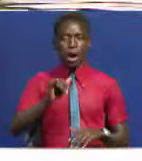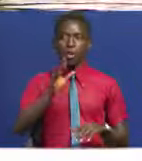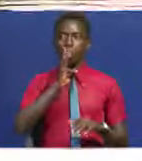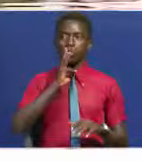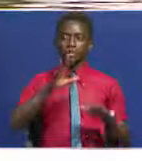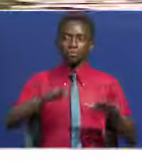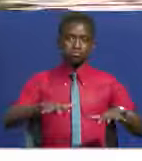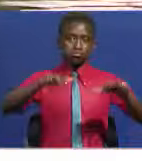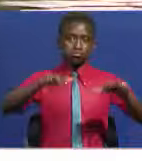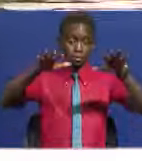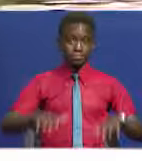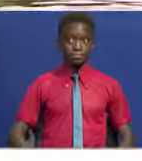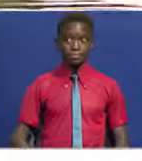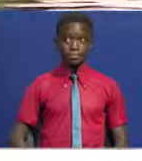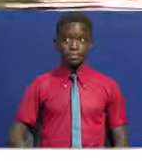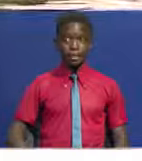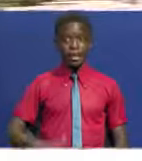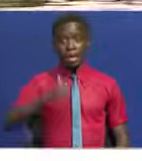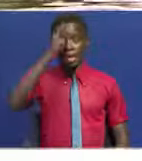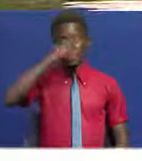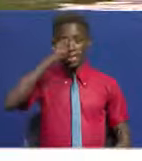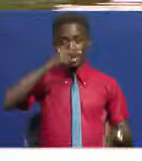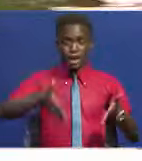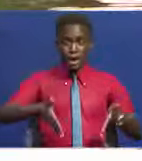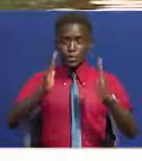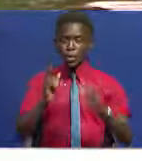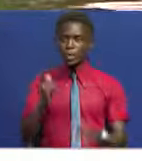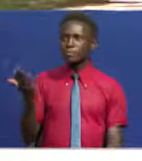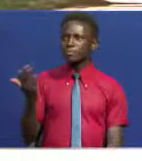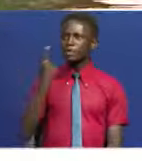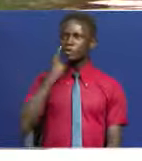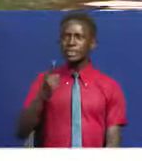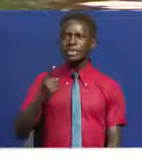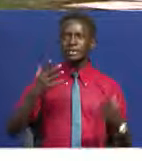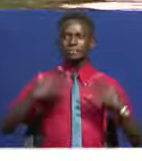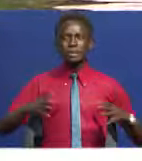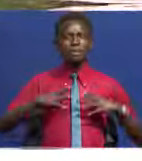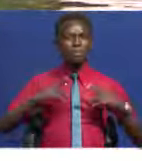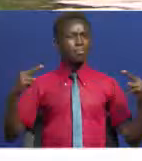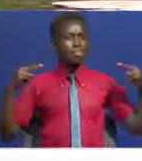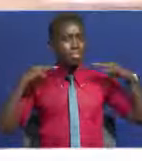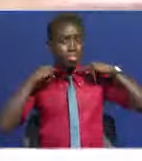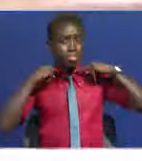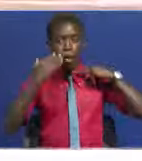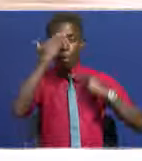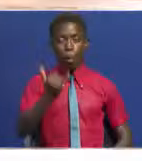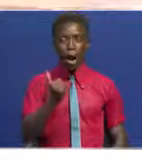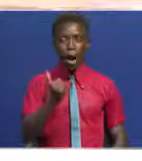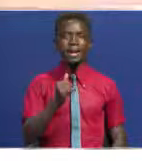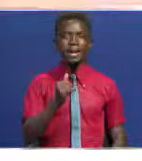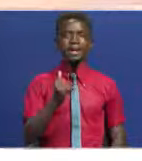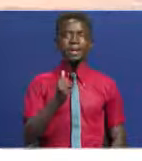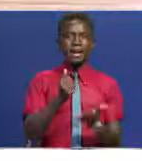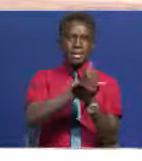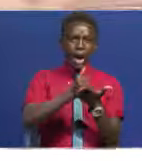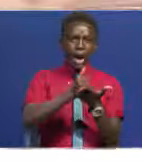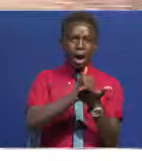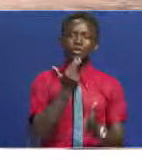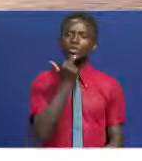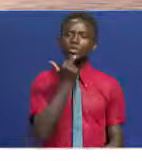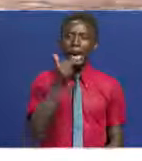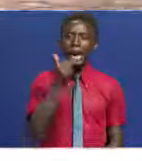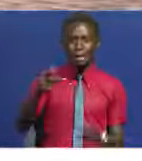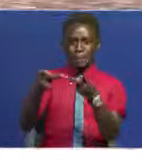Kwenye barabara ya Thika, wasafiri walikwama kwa saa kadhaa baada ya sehemu ya kahawa sukari kufurika. Madereva walilazimika kutumia